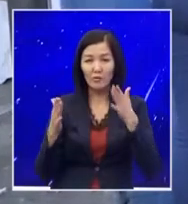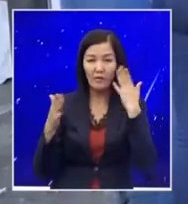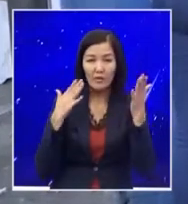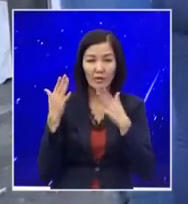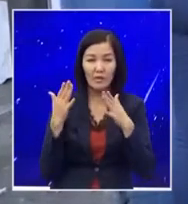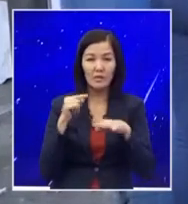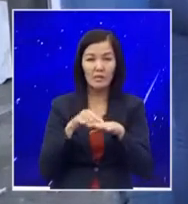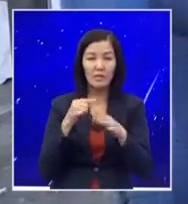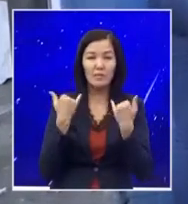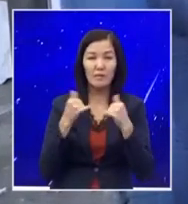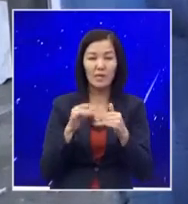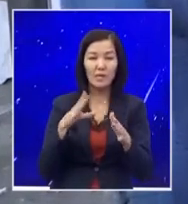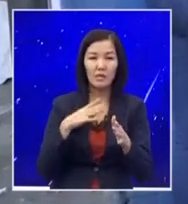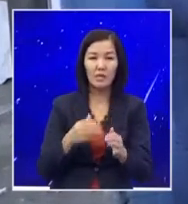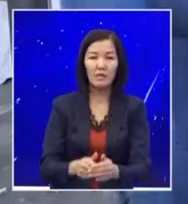енді